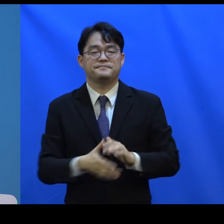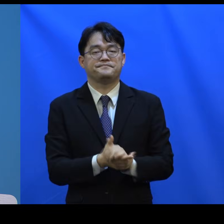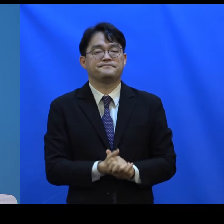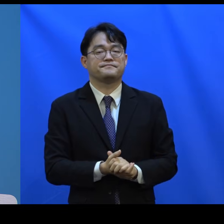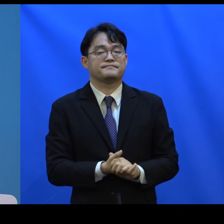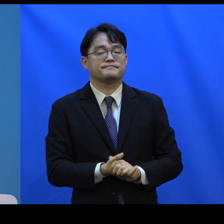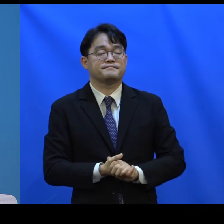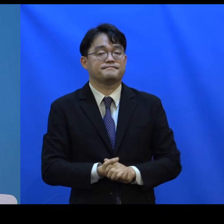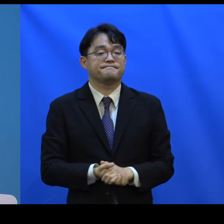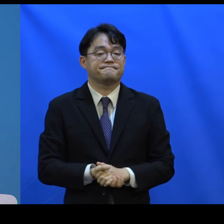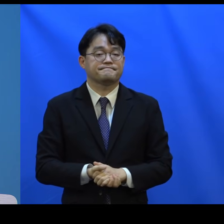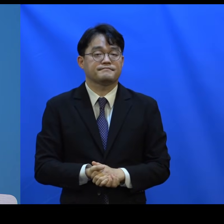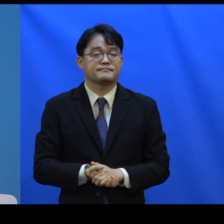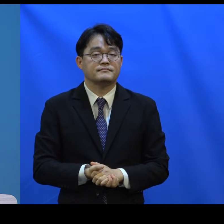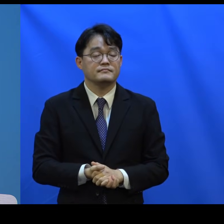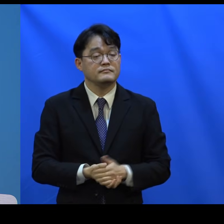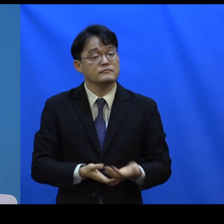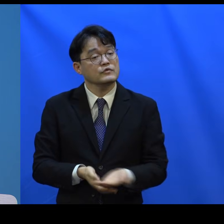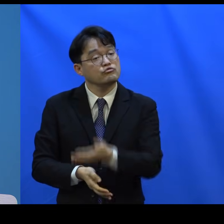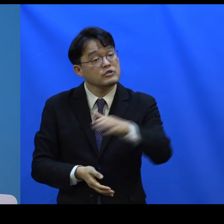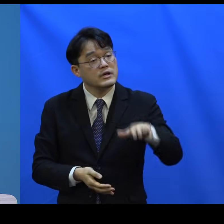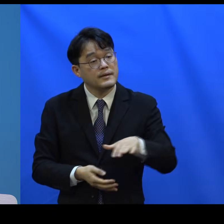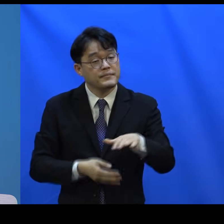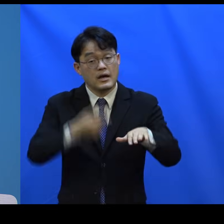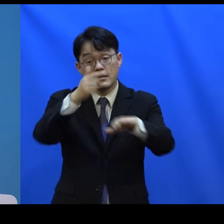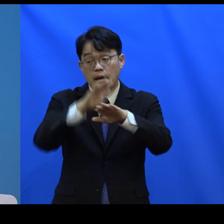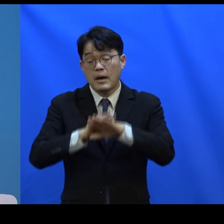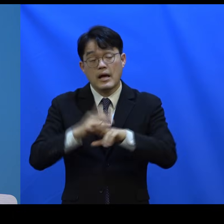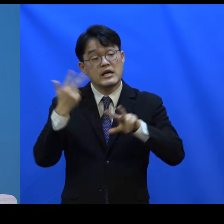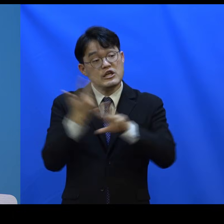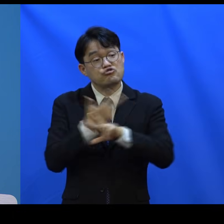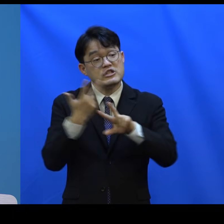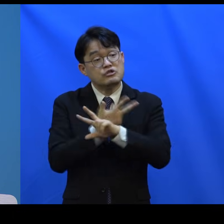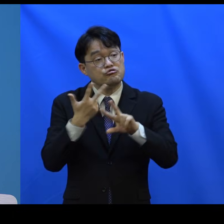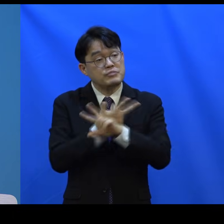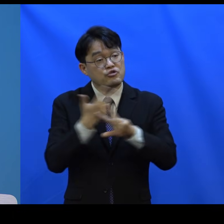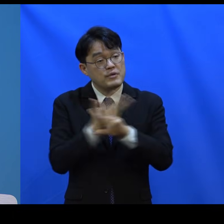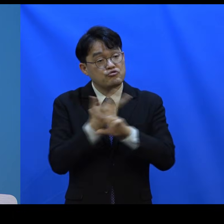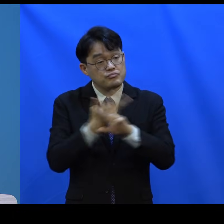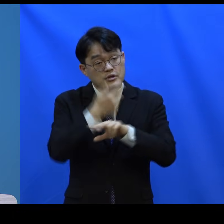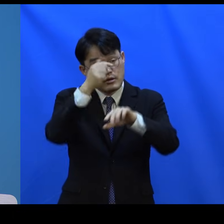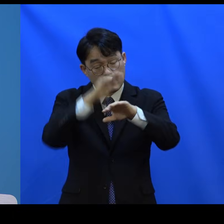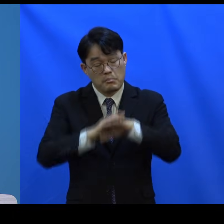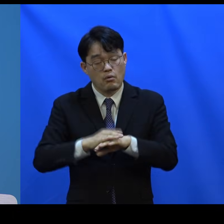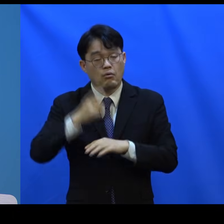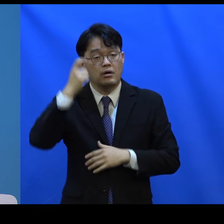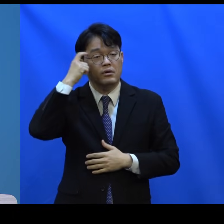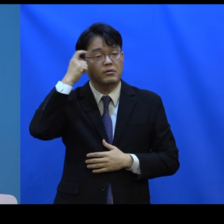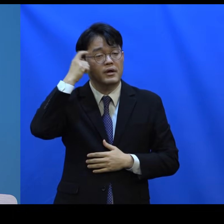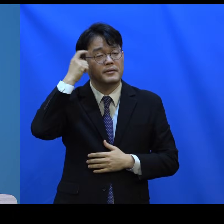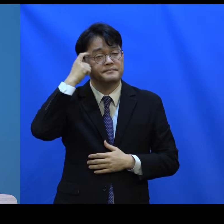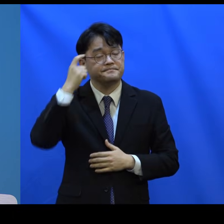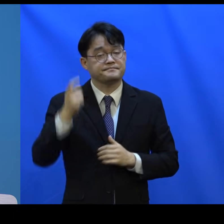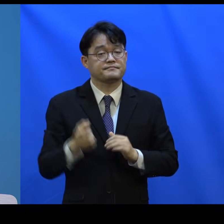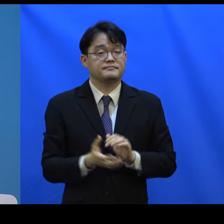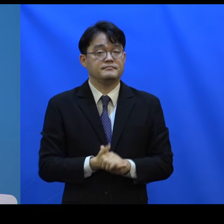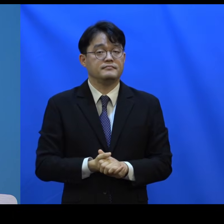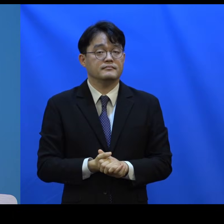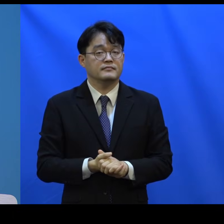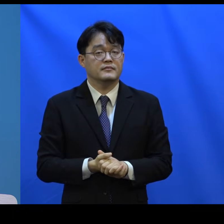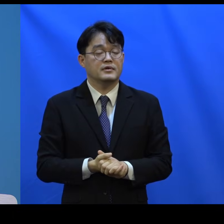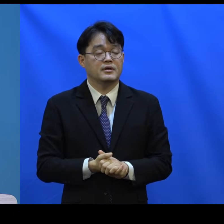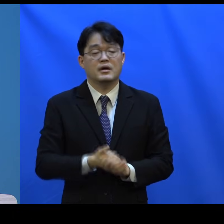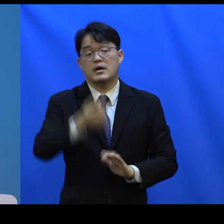기념 집회처럼. 근데 왜 매주냐는 거예요. 매주 일주일 단위로 예배를 드린다라고 하는 이것은